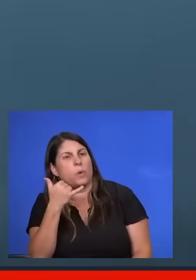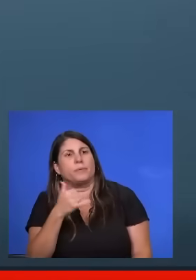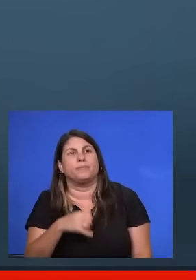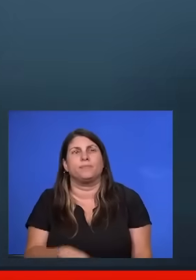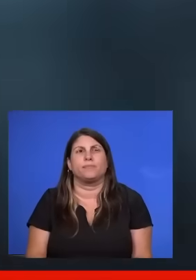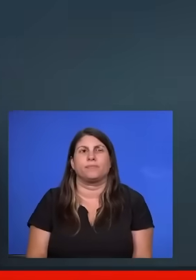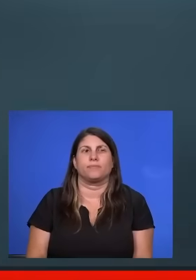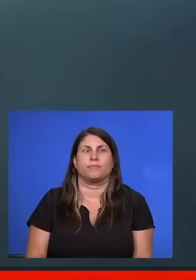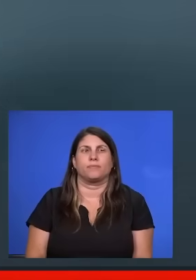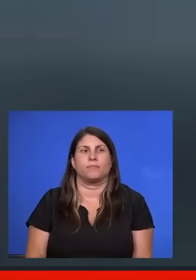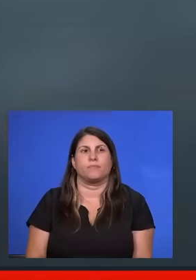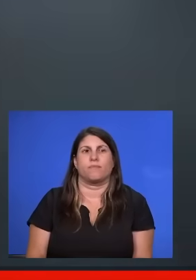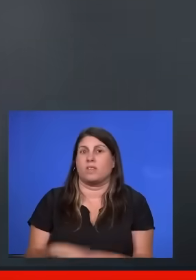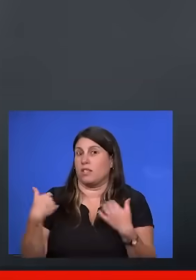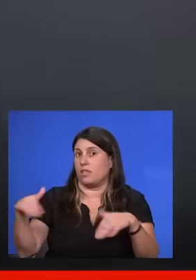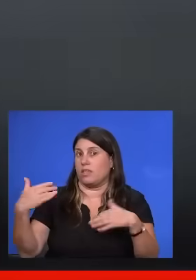איזה בוקר!